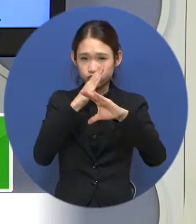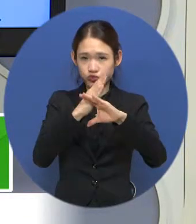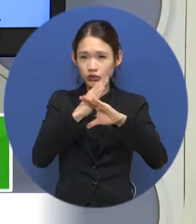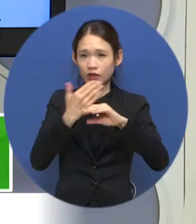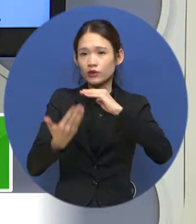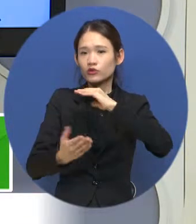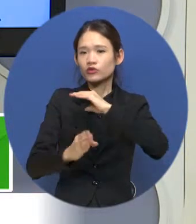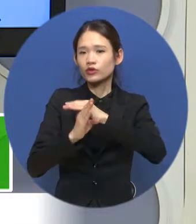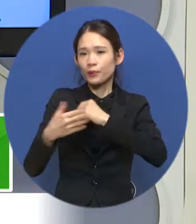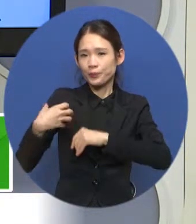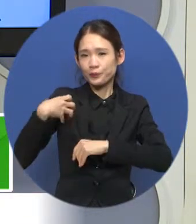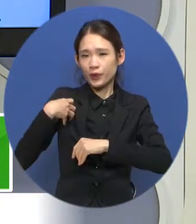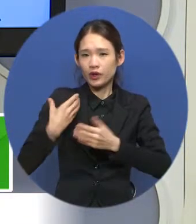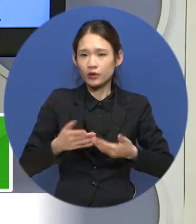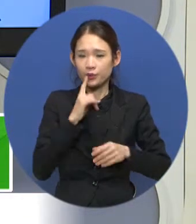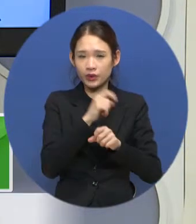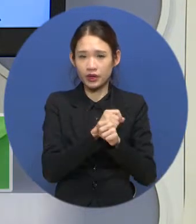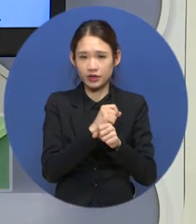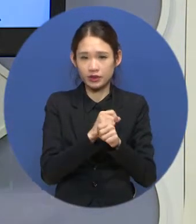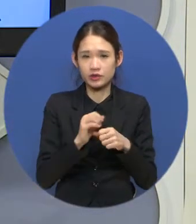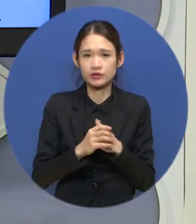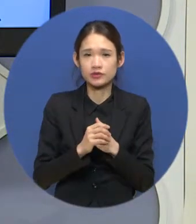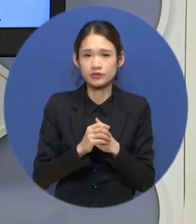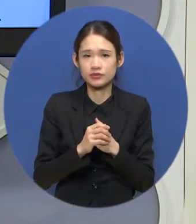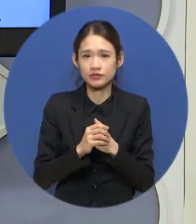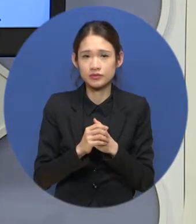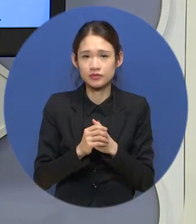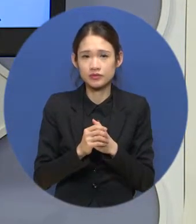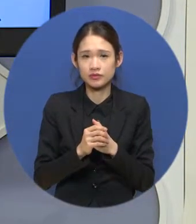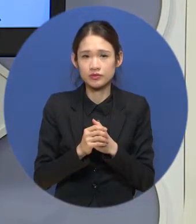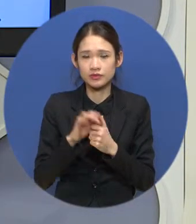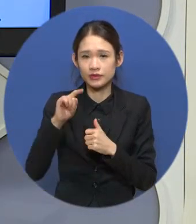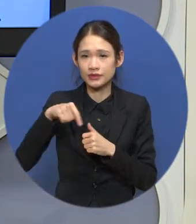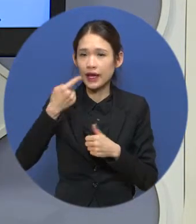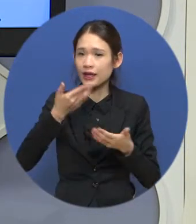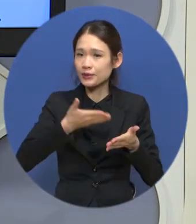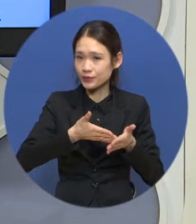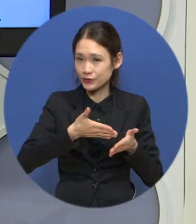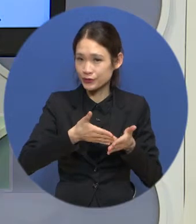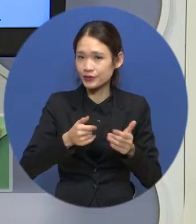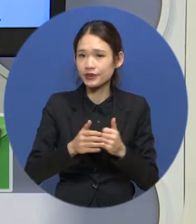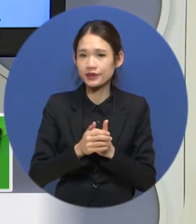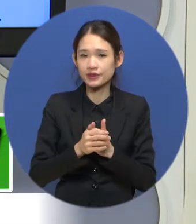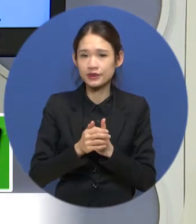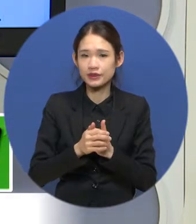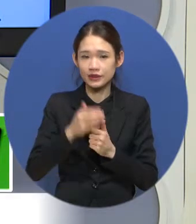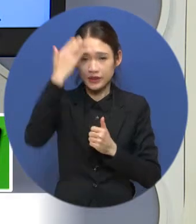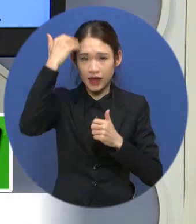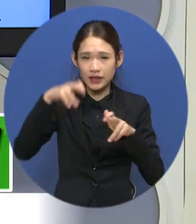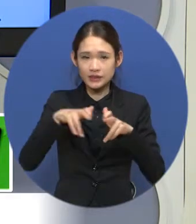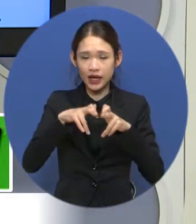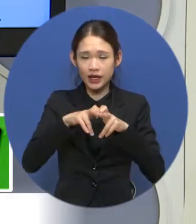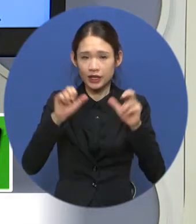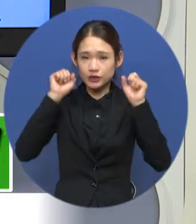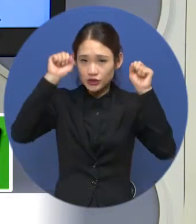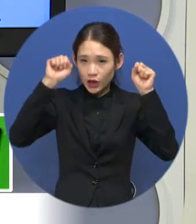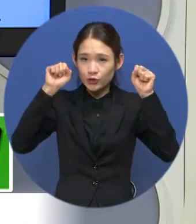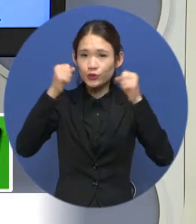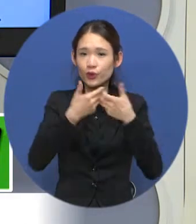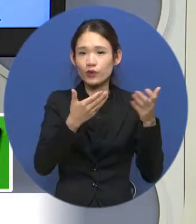톡톡히 해 낼 계획이라고 덧붙였습니다 다음 소식입니다 대한장애인체육회 는 오는